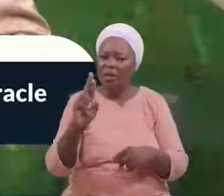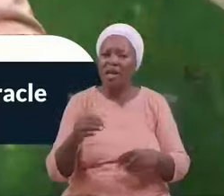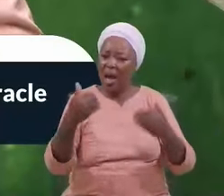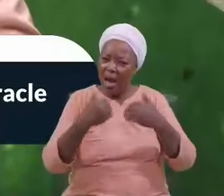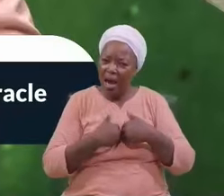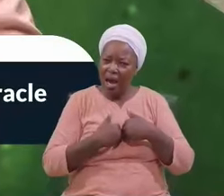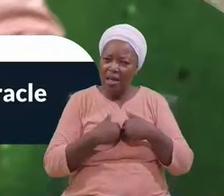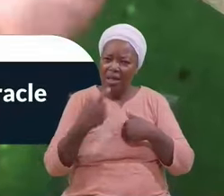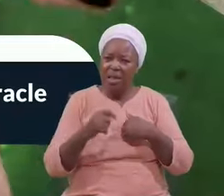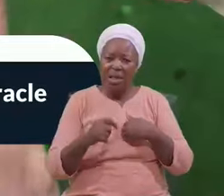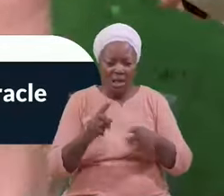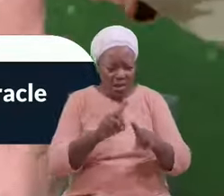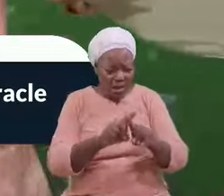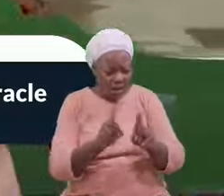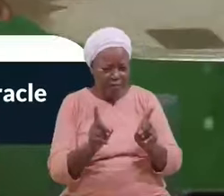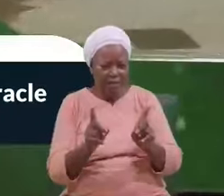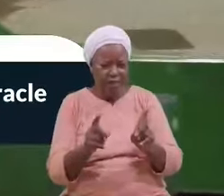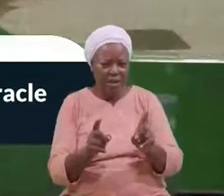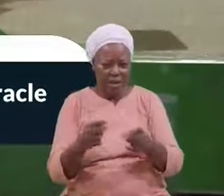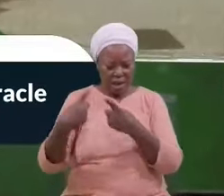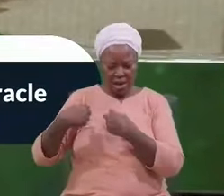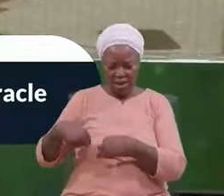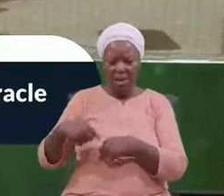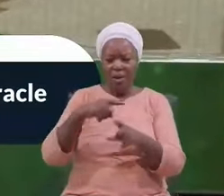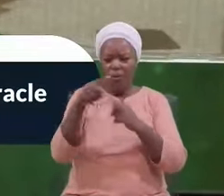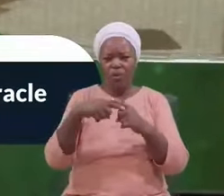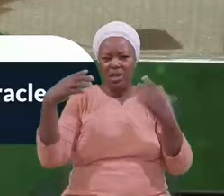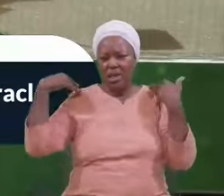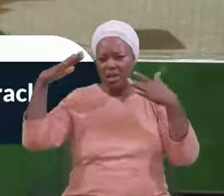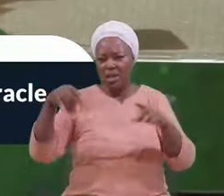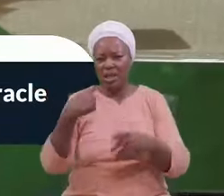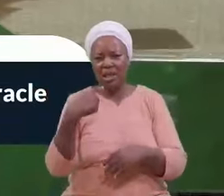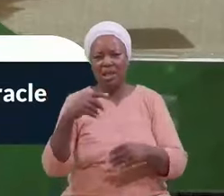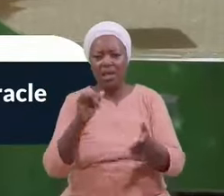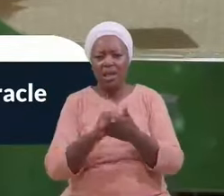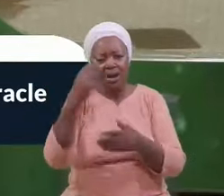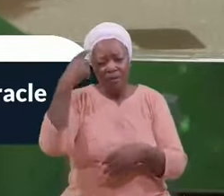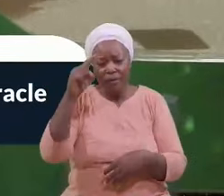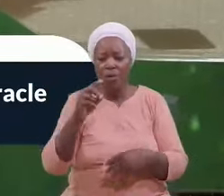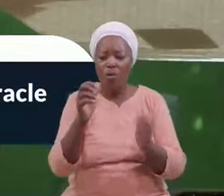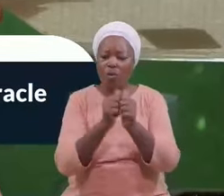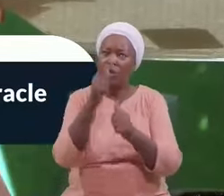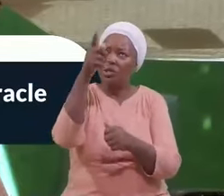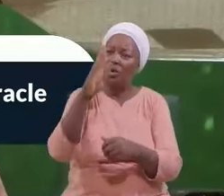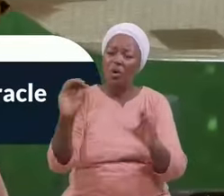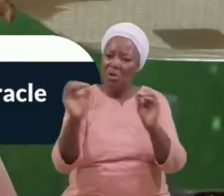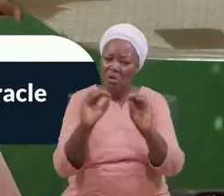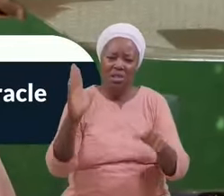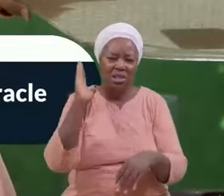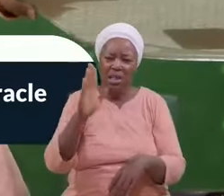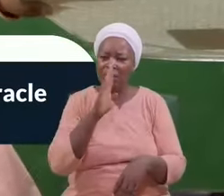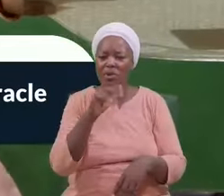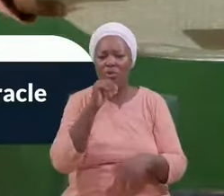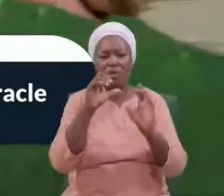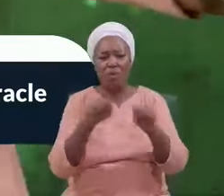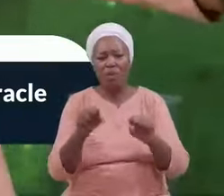un cœur différent. Quand l'ange a dit, car rien n'est impossible à Dieu, est-ce que